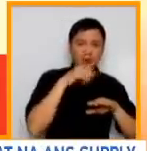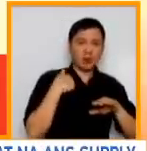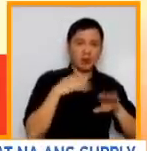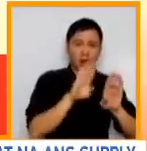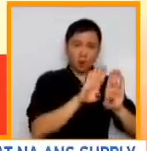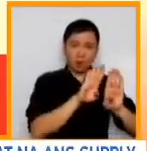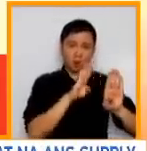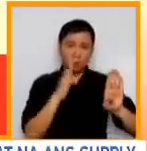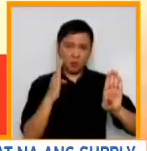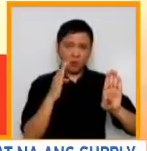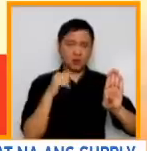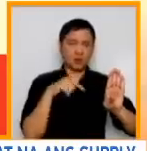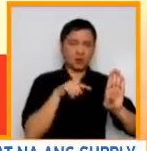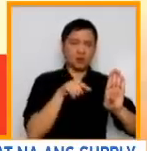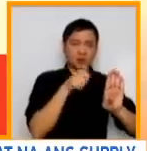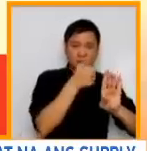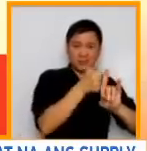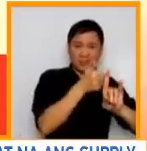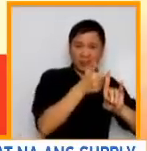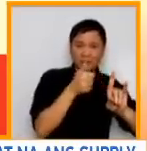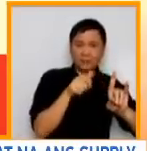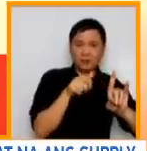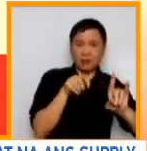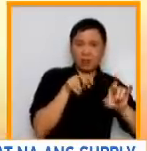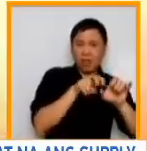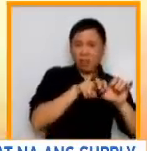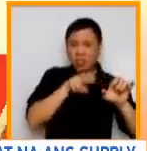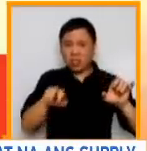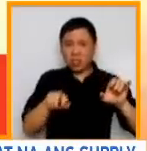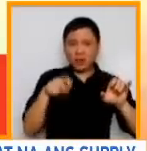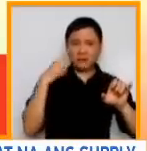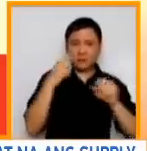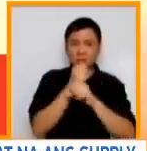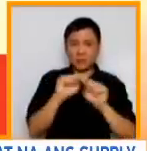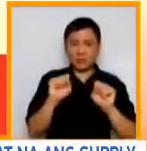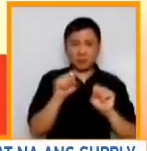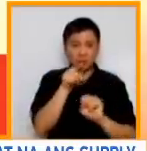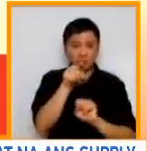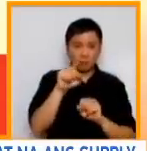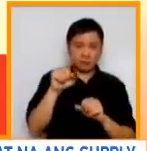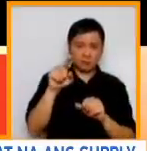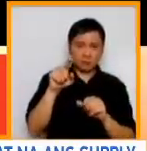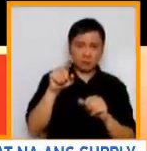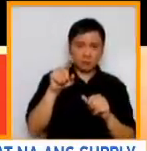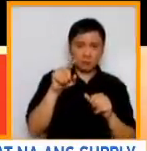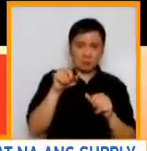kayo makaligtas. Kasama ho ba kayo doon sa mga naiulat na tumalon, sir?